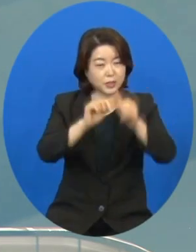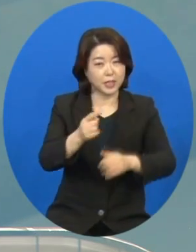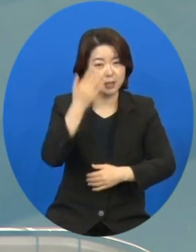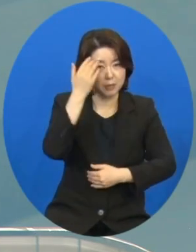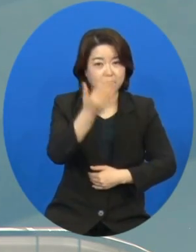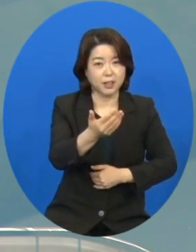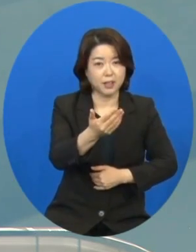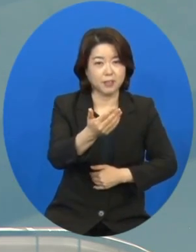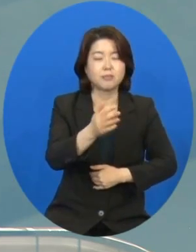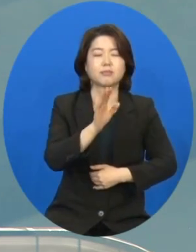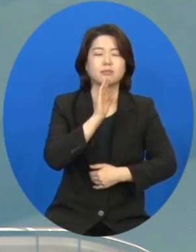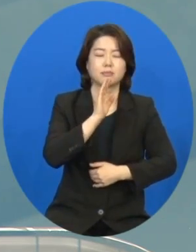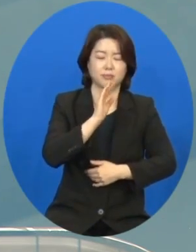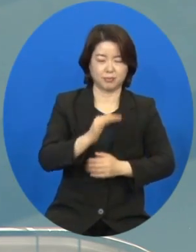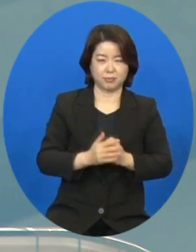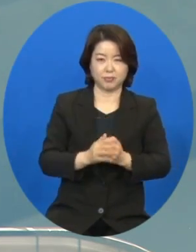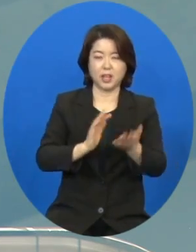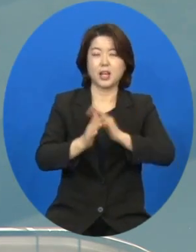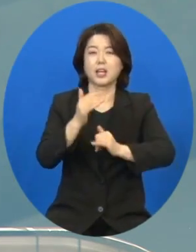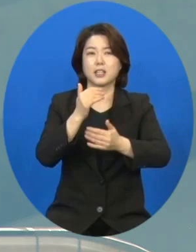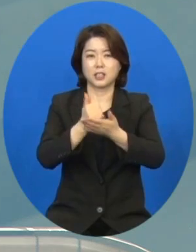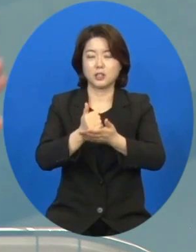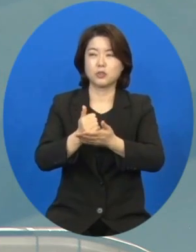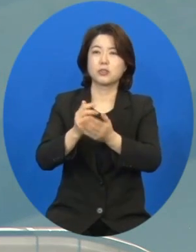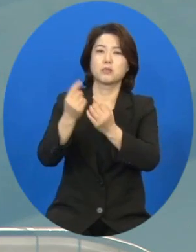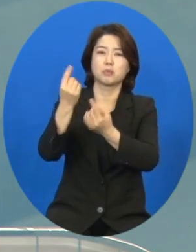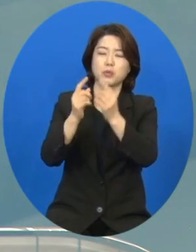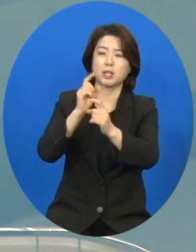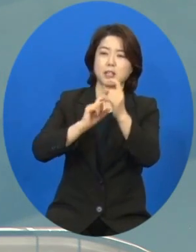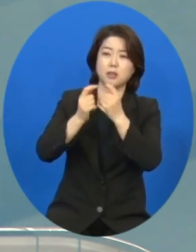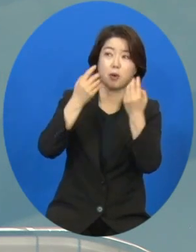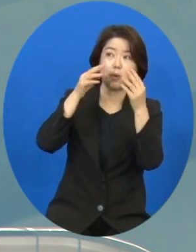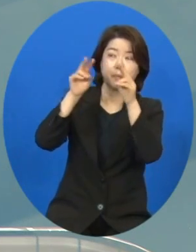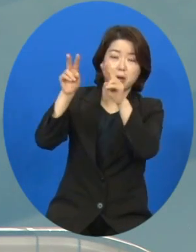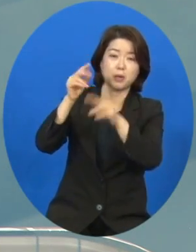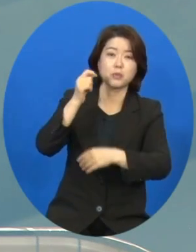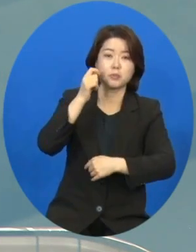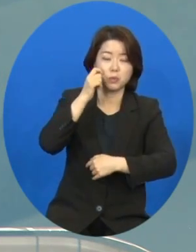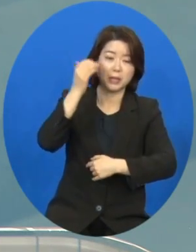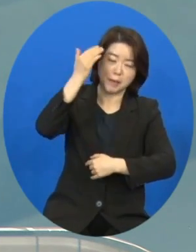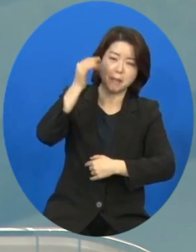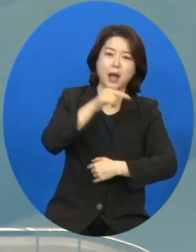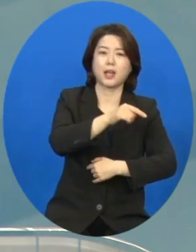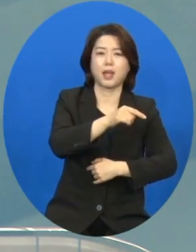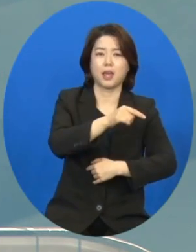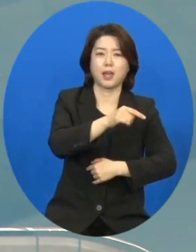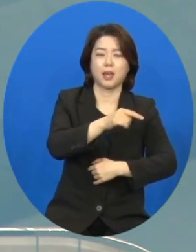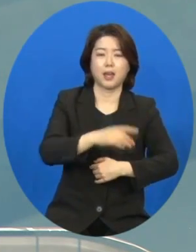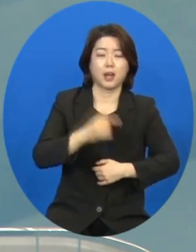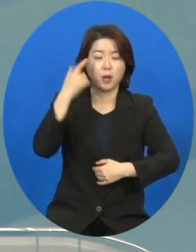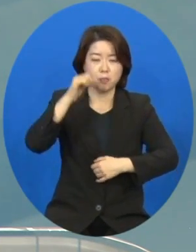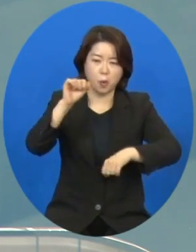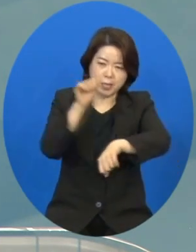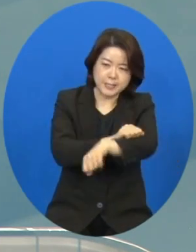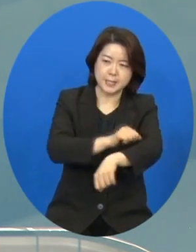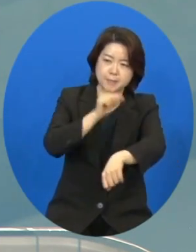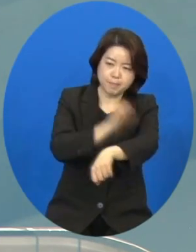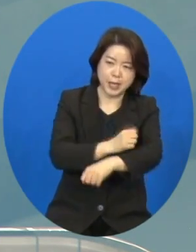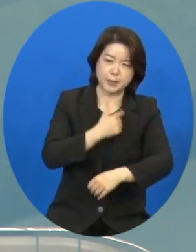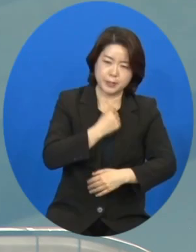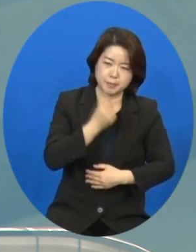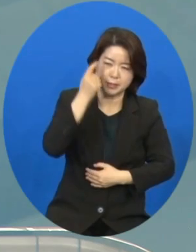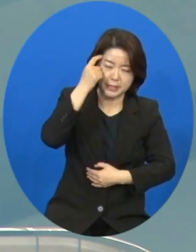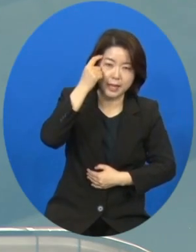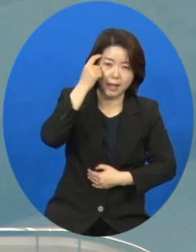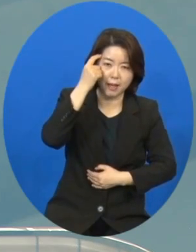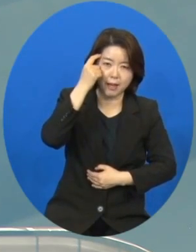예수님, 주님을 바라보지 못하게 만들 수도 있기 때문입니다. 목회 잘하느라고 그것